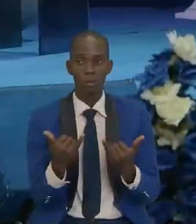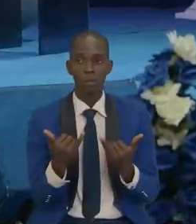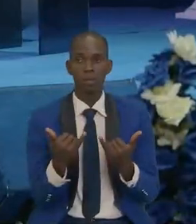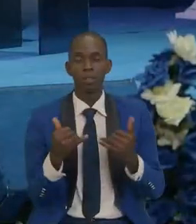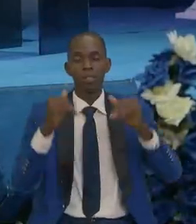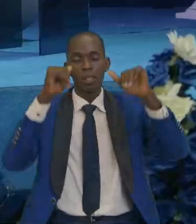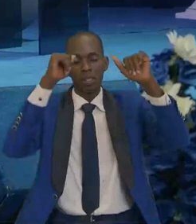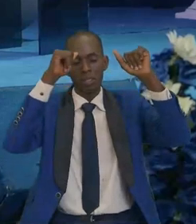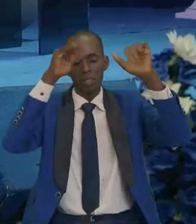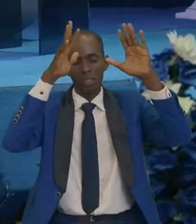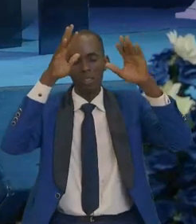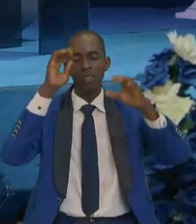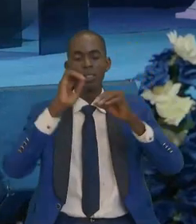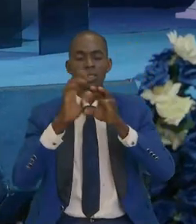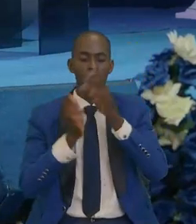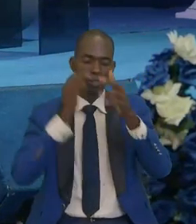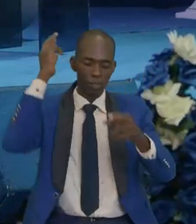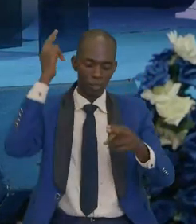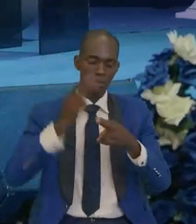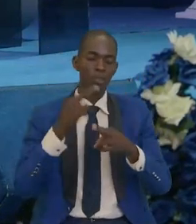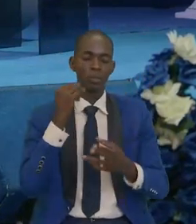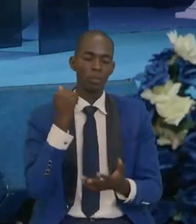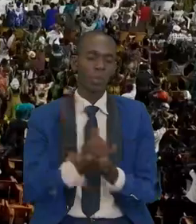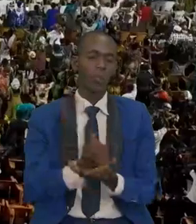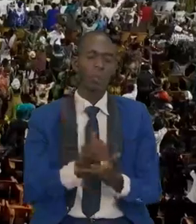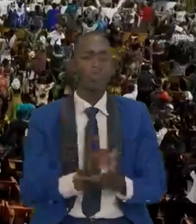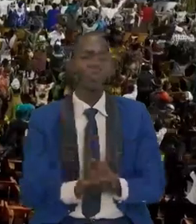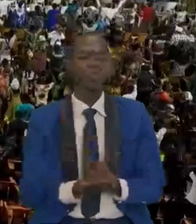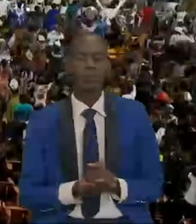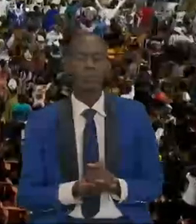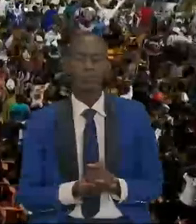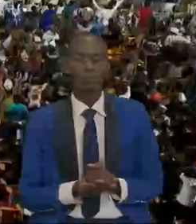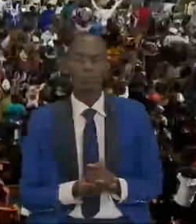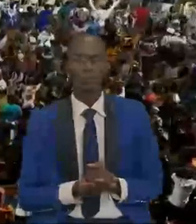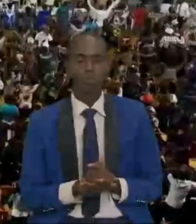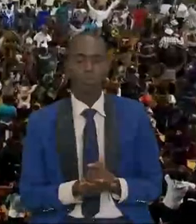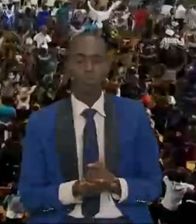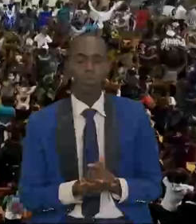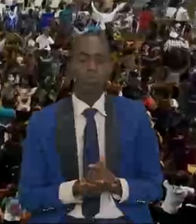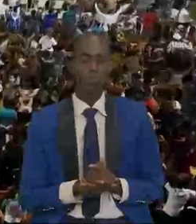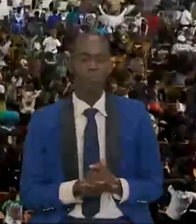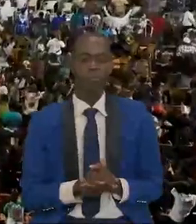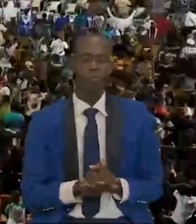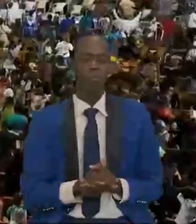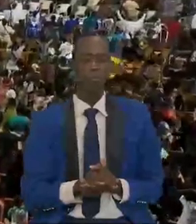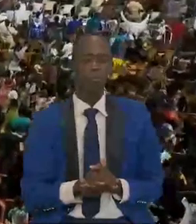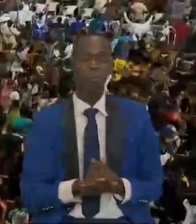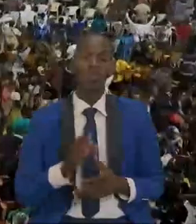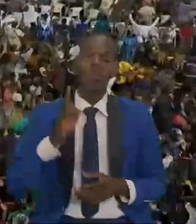Nous sommes prêts maintenant pour la prière. Père, au nom de Jésus-Christ,